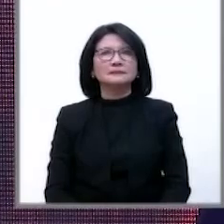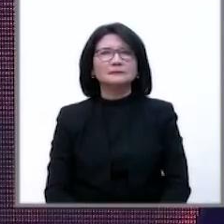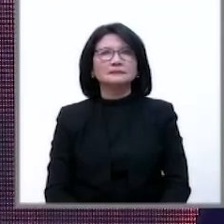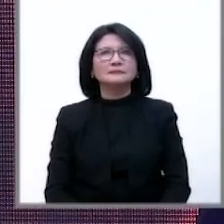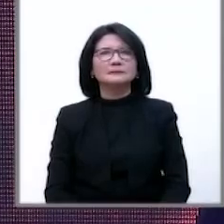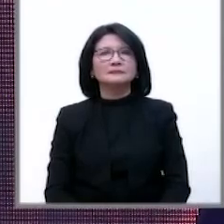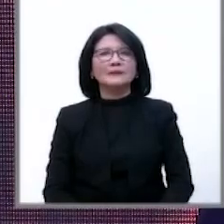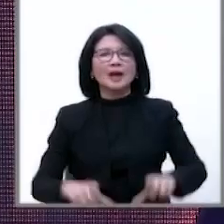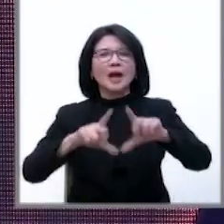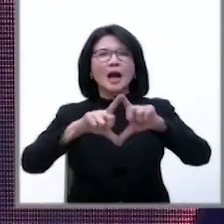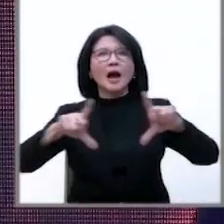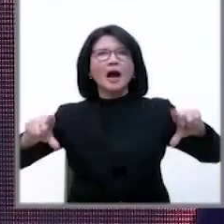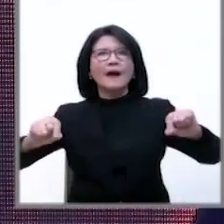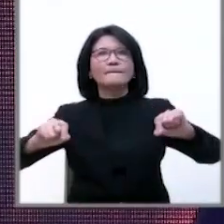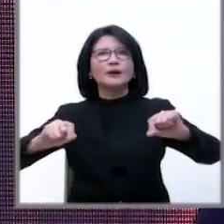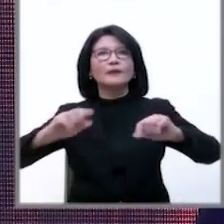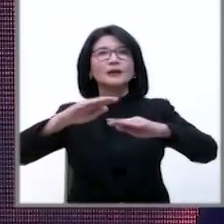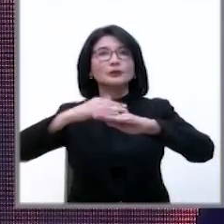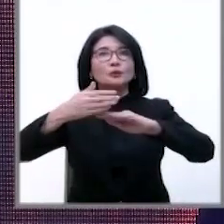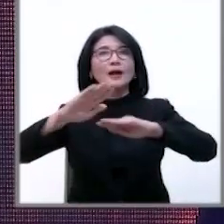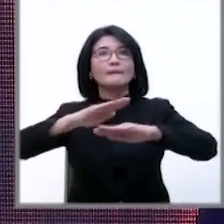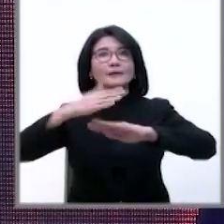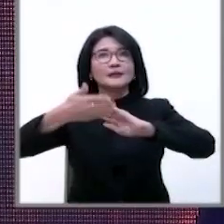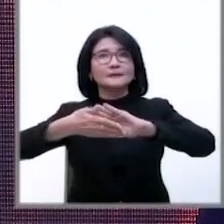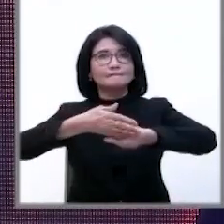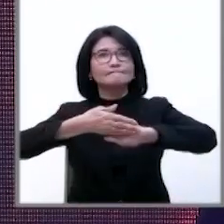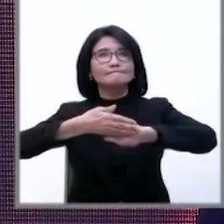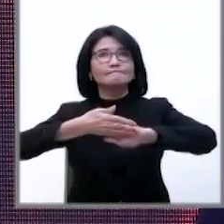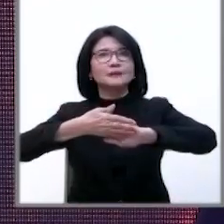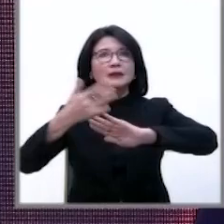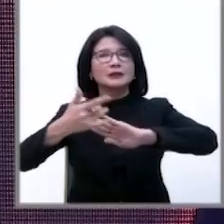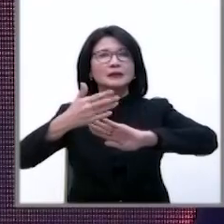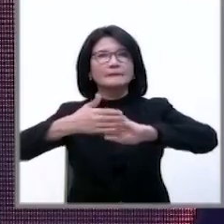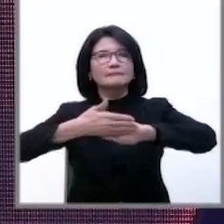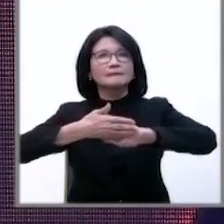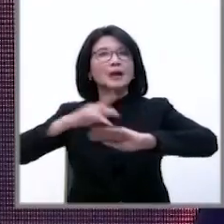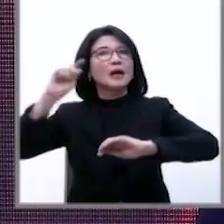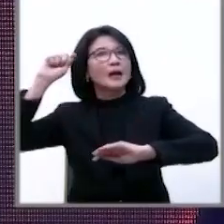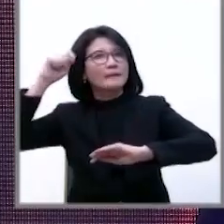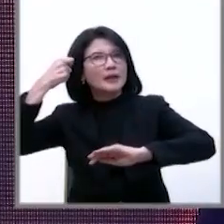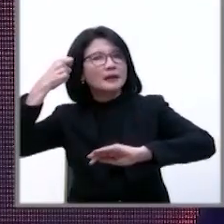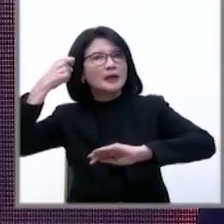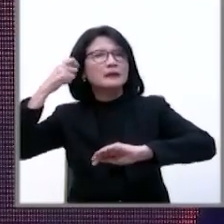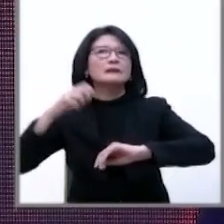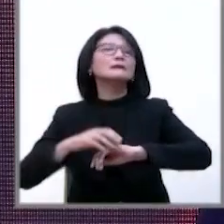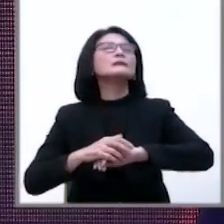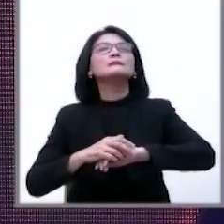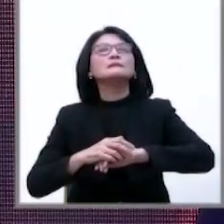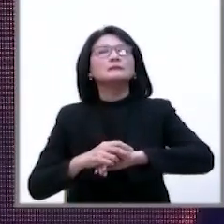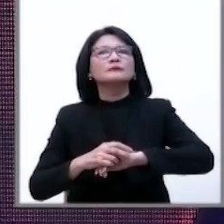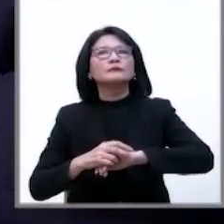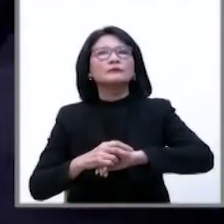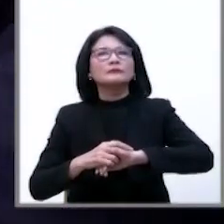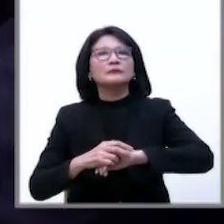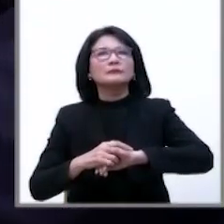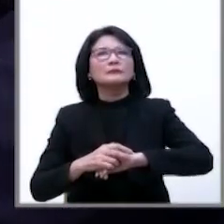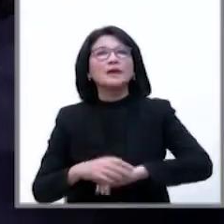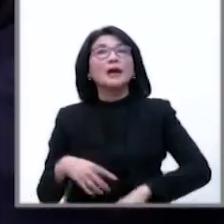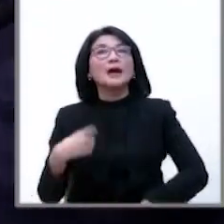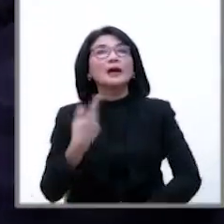amplop pertanyaannya masih disegel bapak-bapak dan kami Ingatkan juga ee bahwa kami